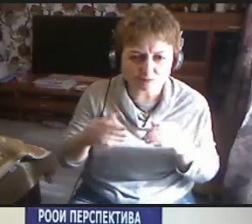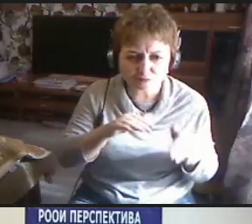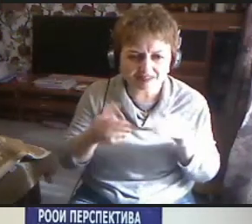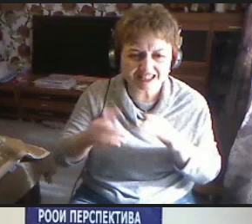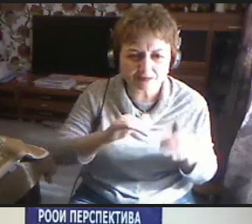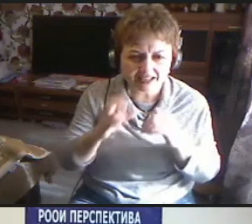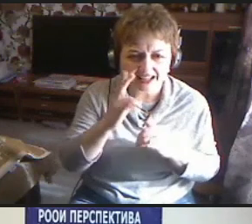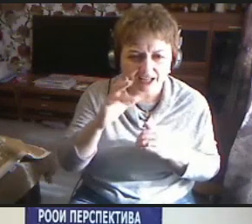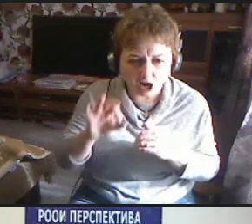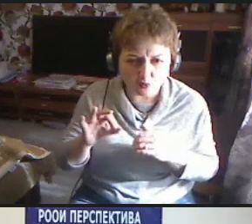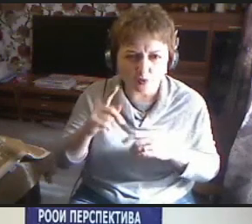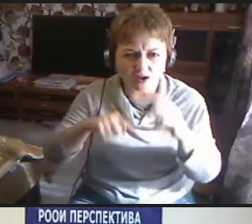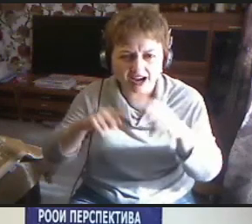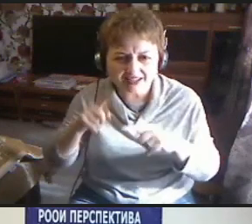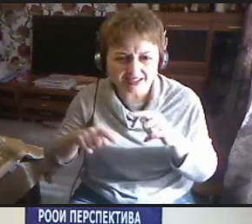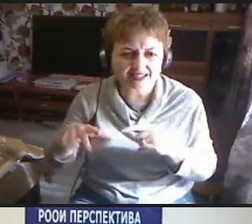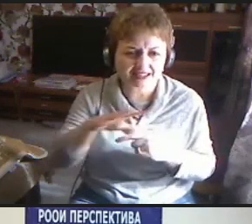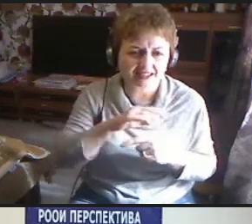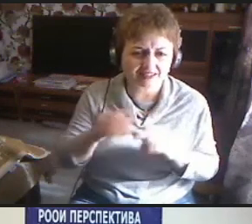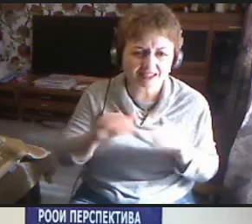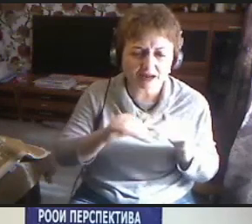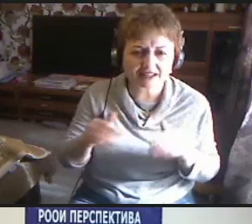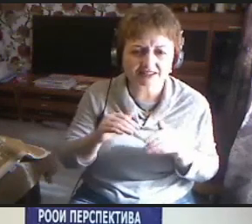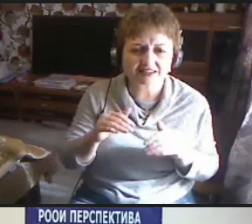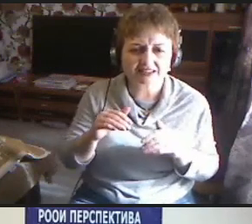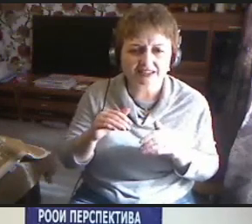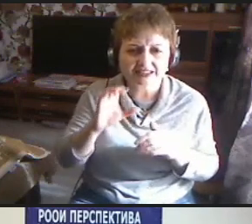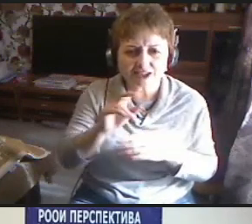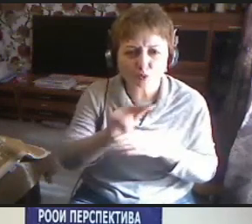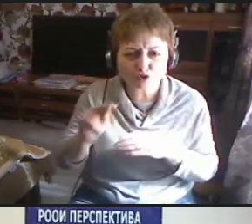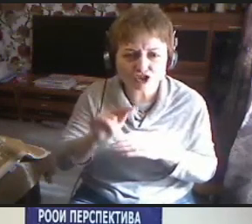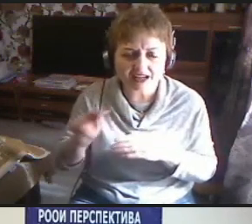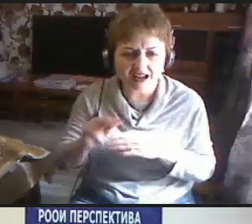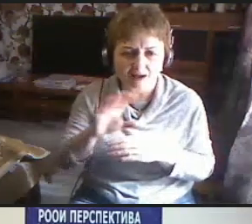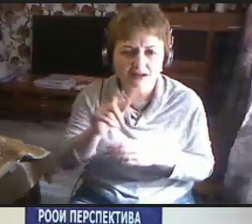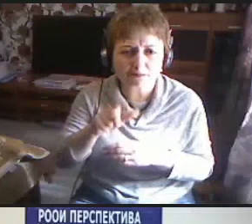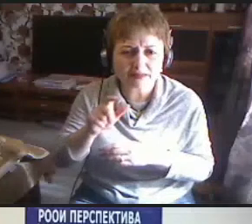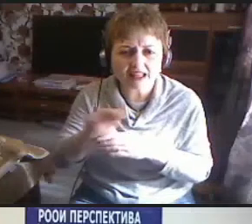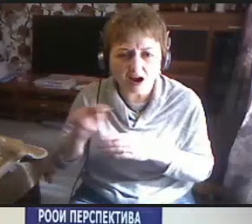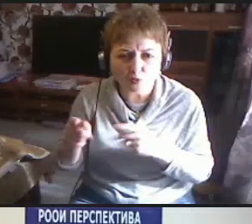НКО, активистов, родителей с учителями, педагогами,